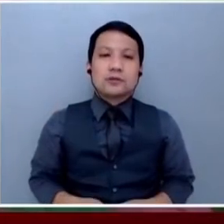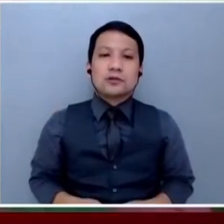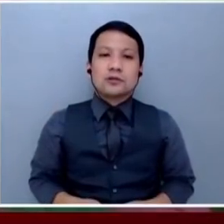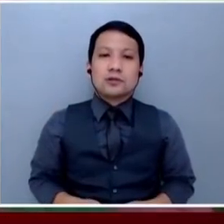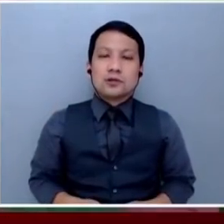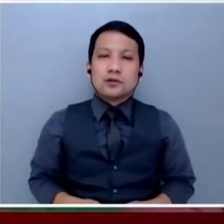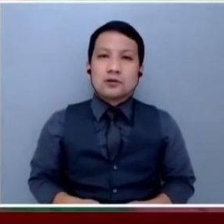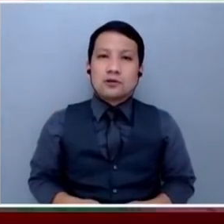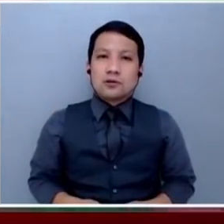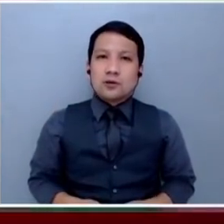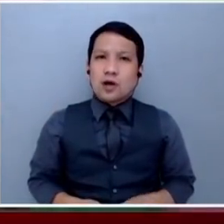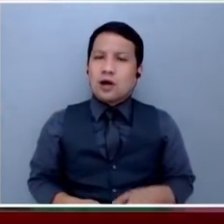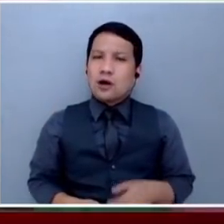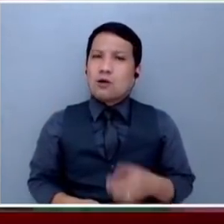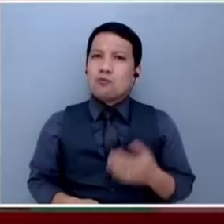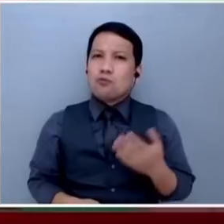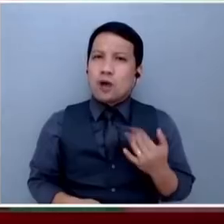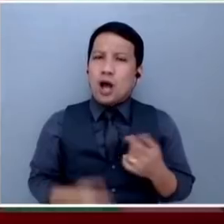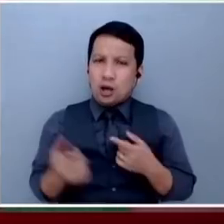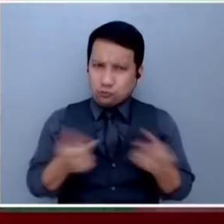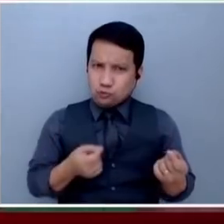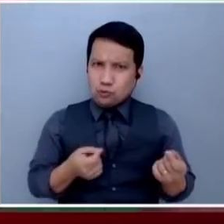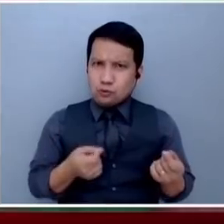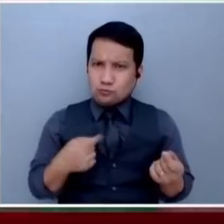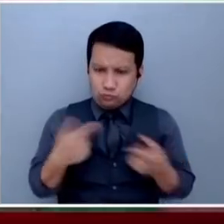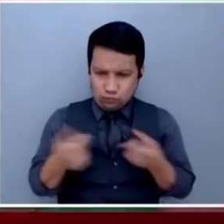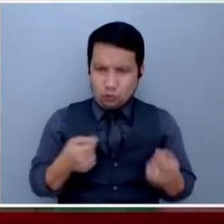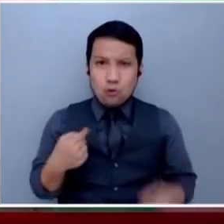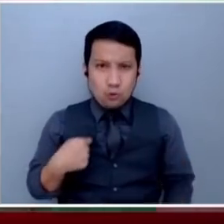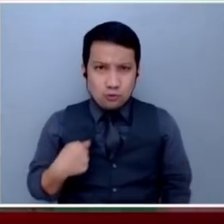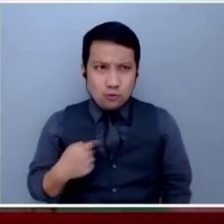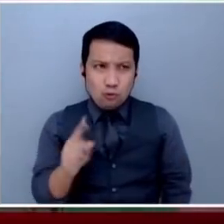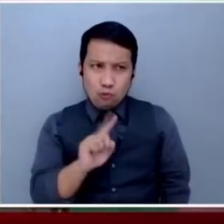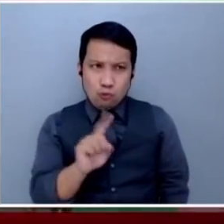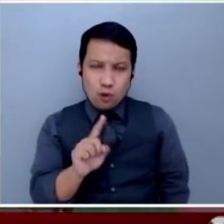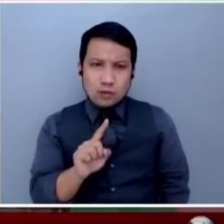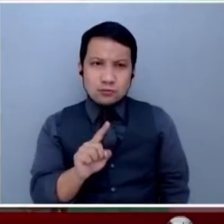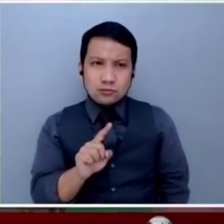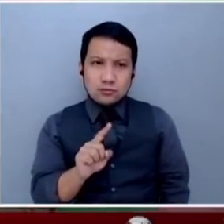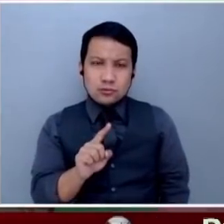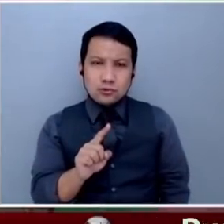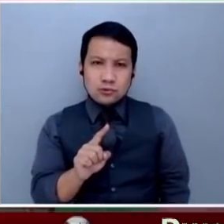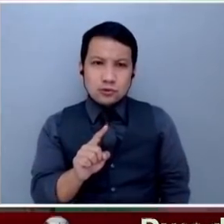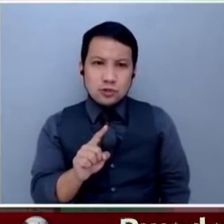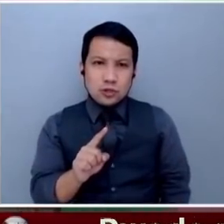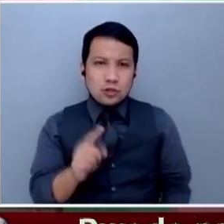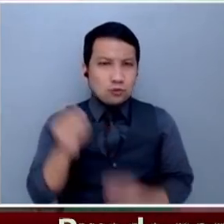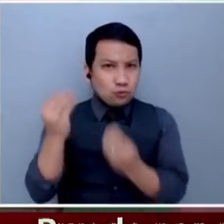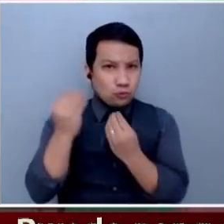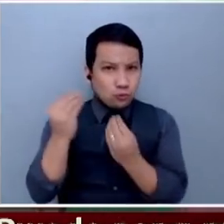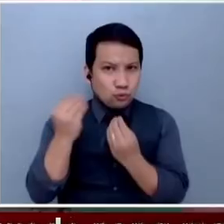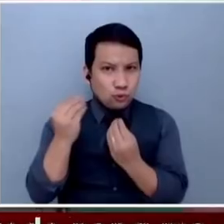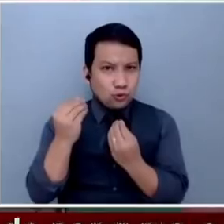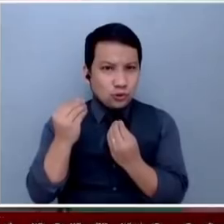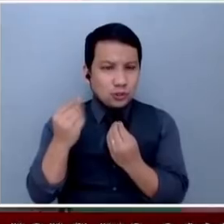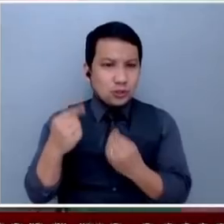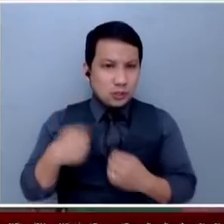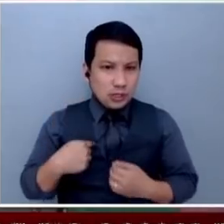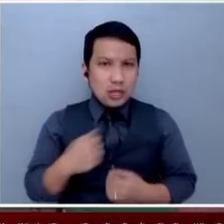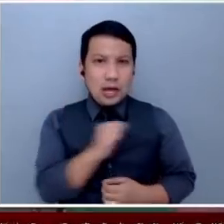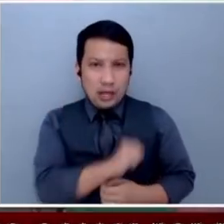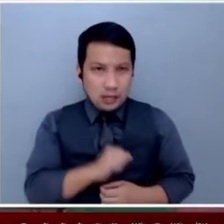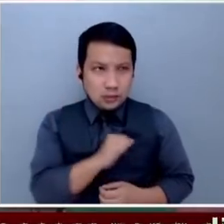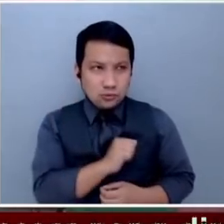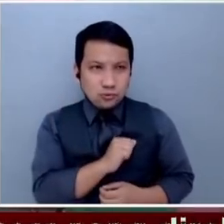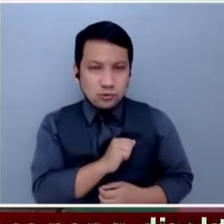ay gagawin kung ano yung itinuro na klase ng attitude ng